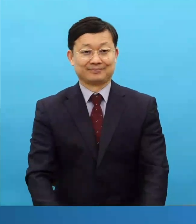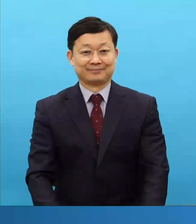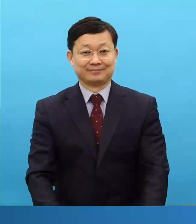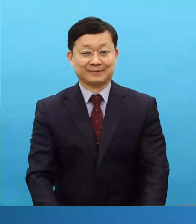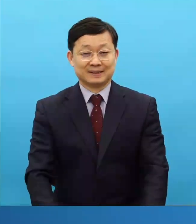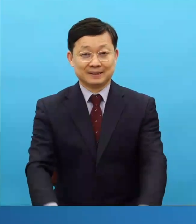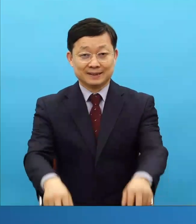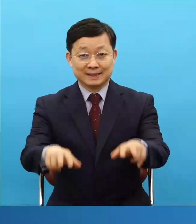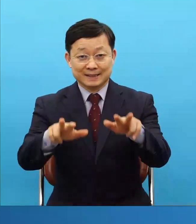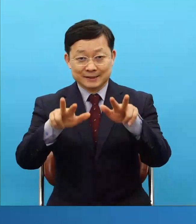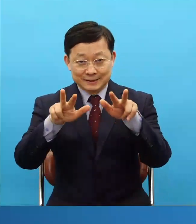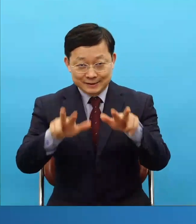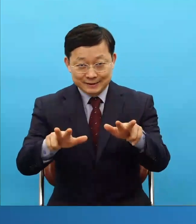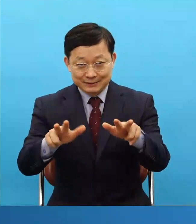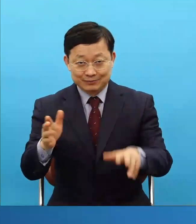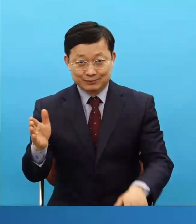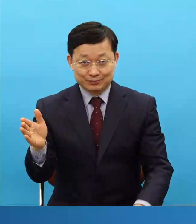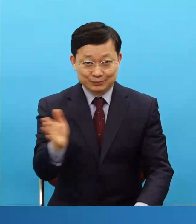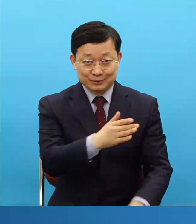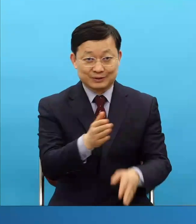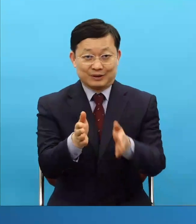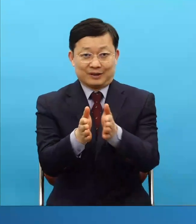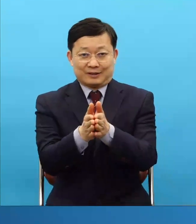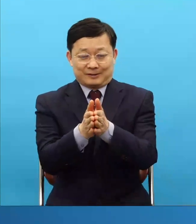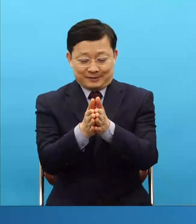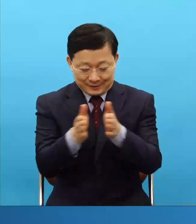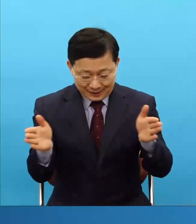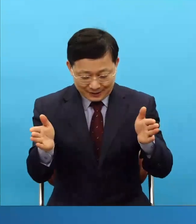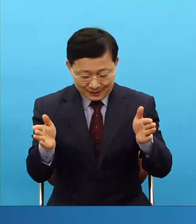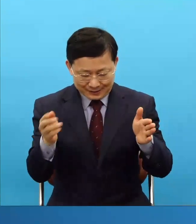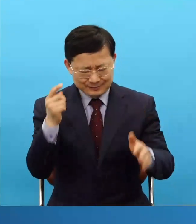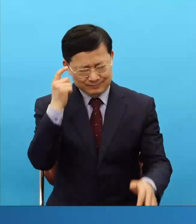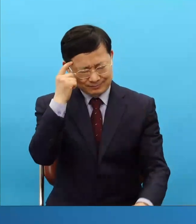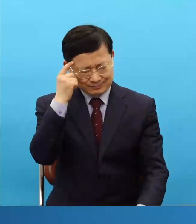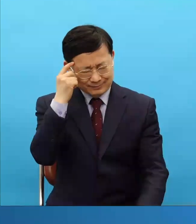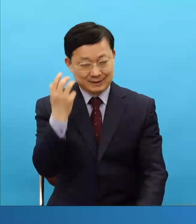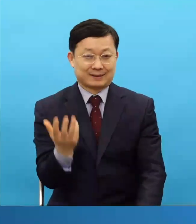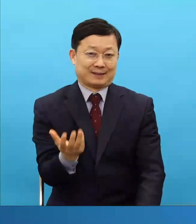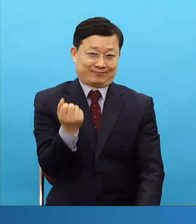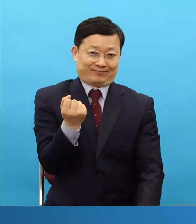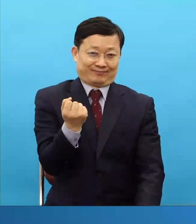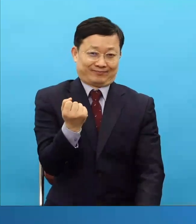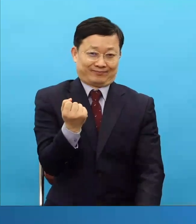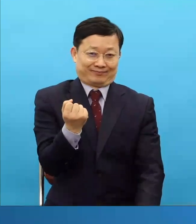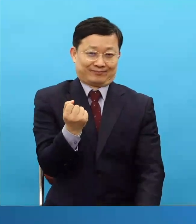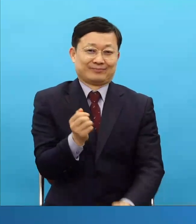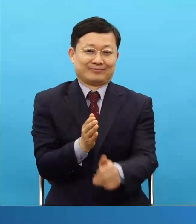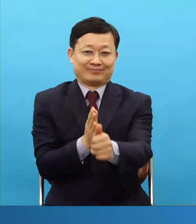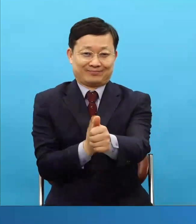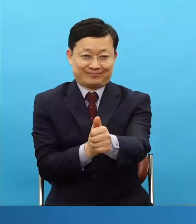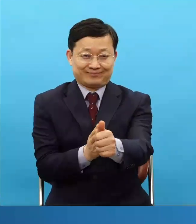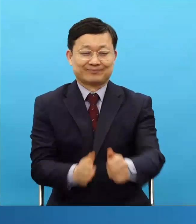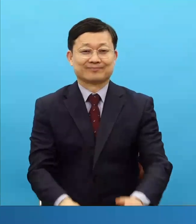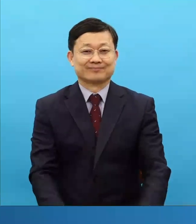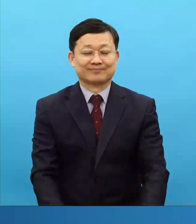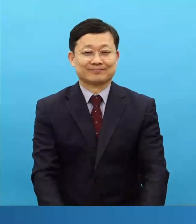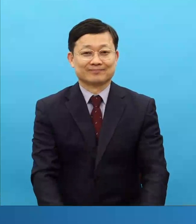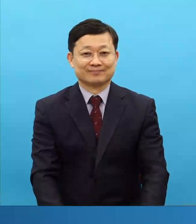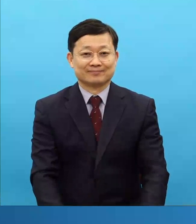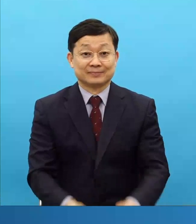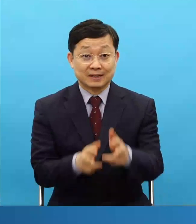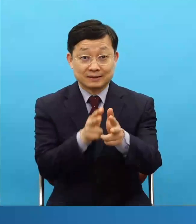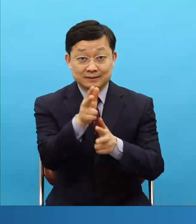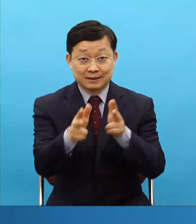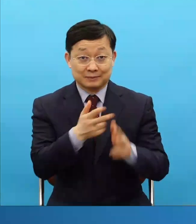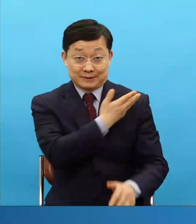이제 시작이다라고 생각하면 됩니다. But just think this way, now is the start. 그래서 산업인